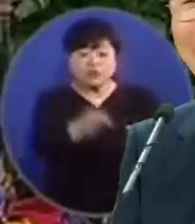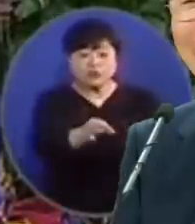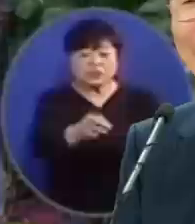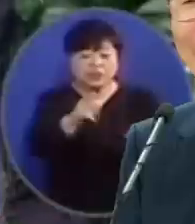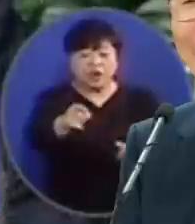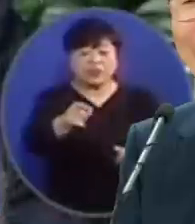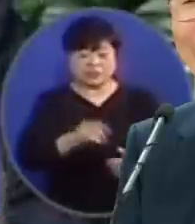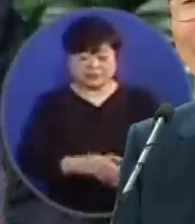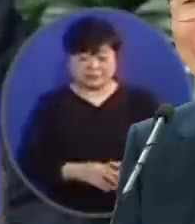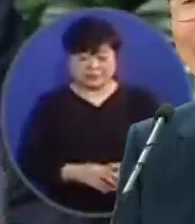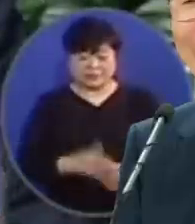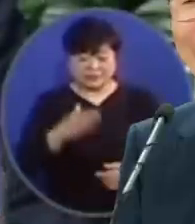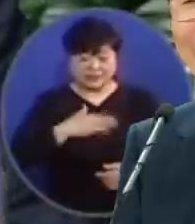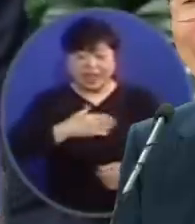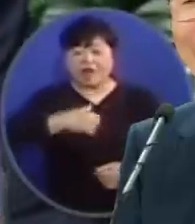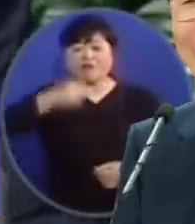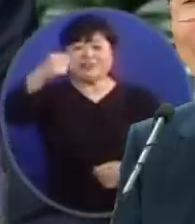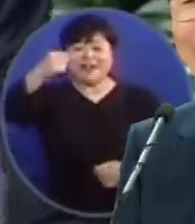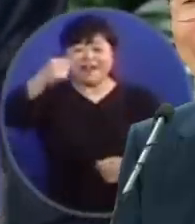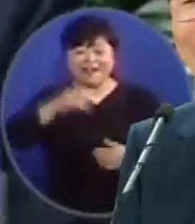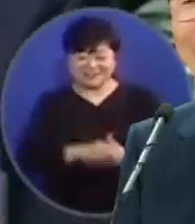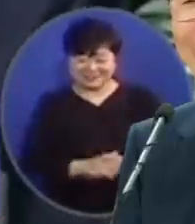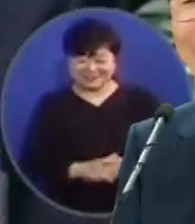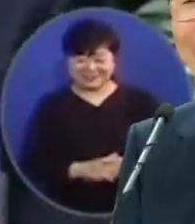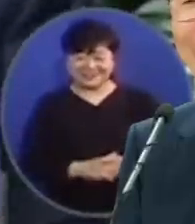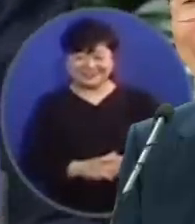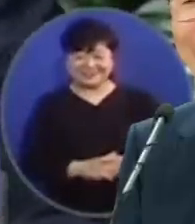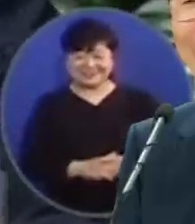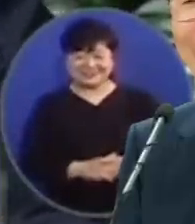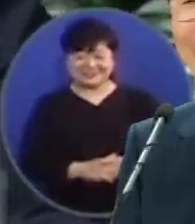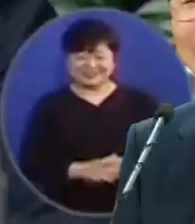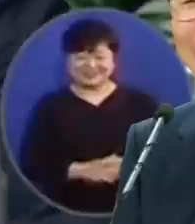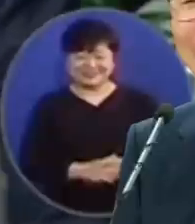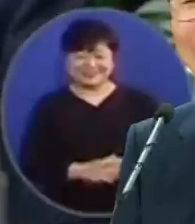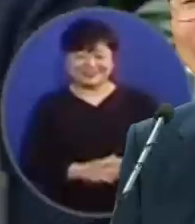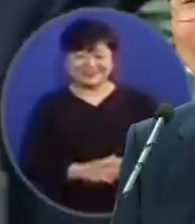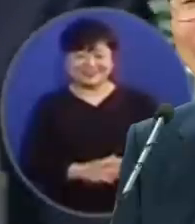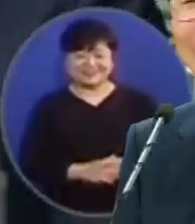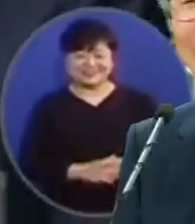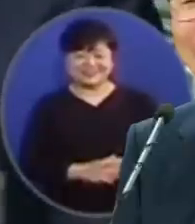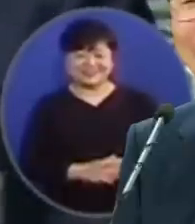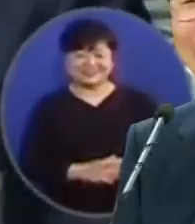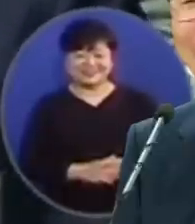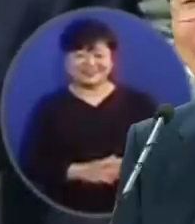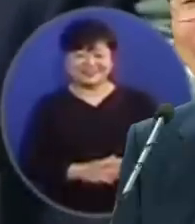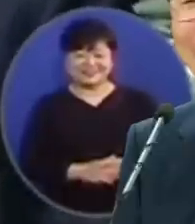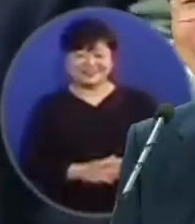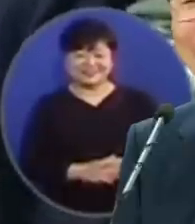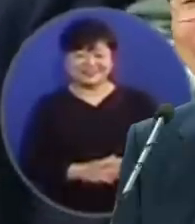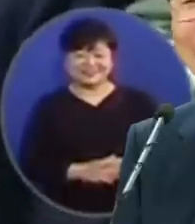너는 내 것이라. 할렐루야.